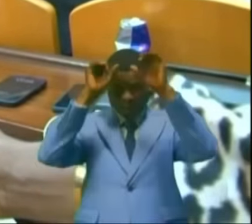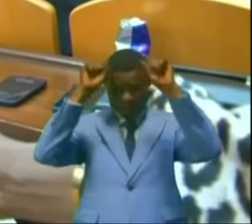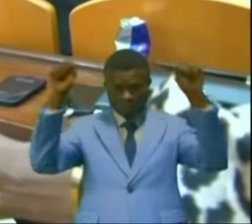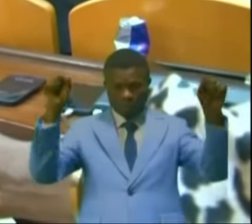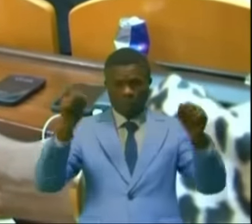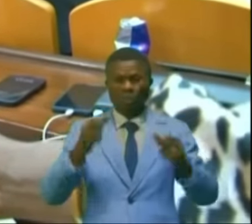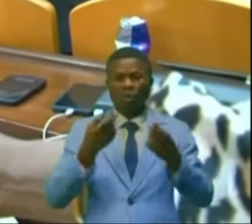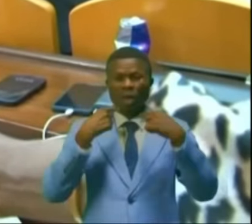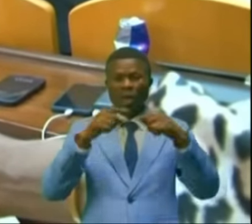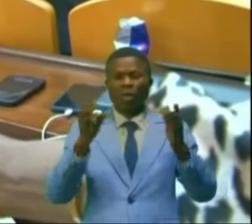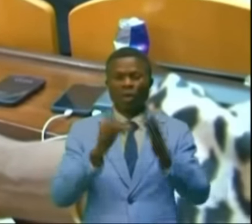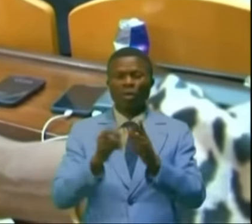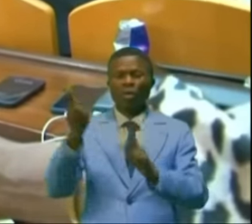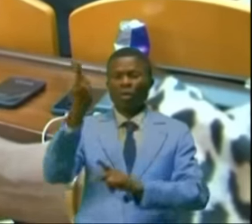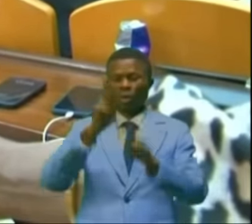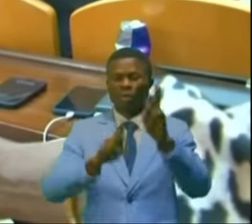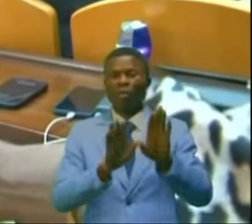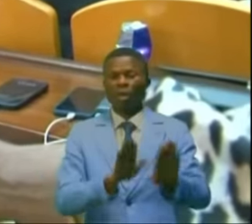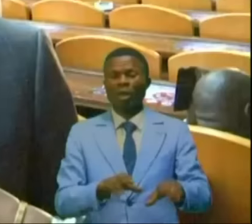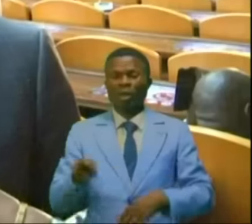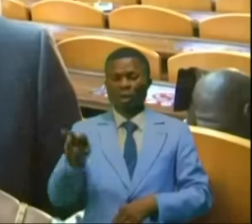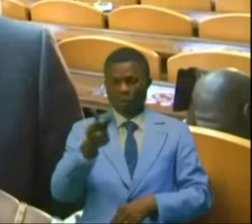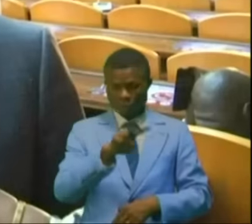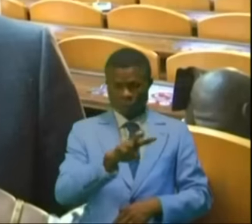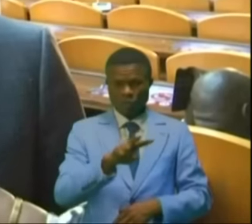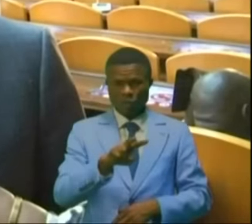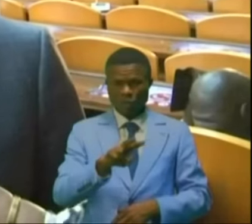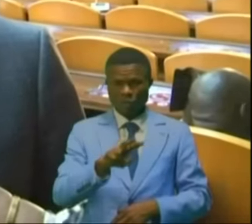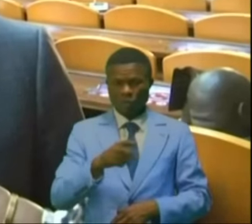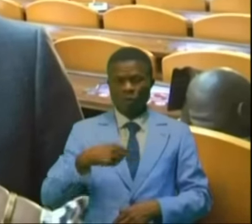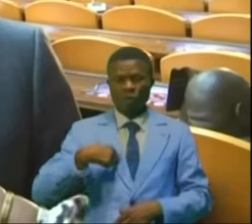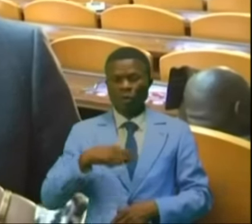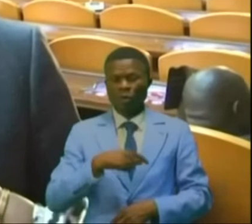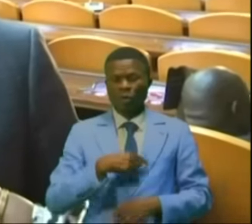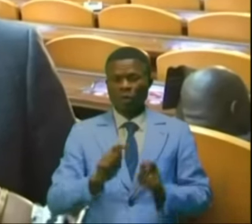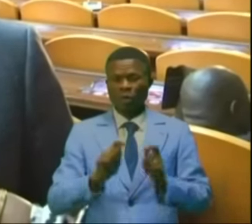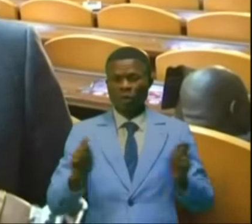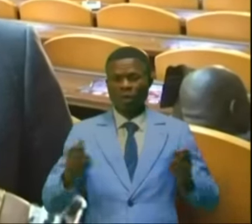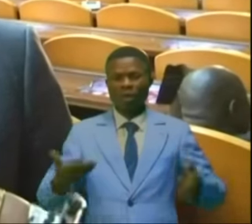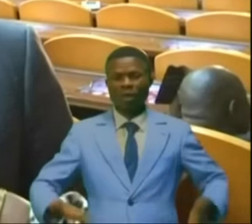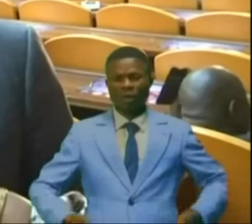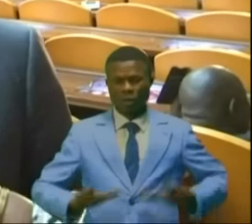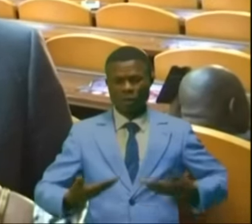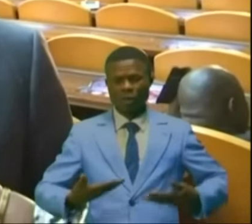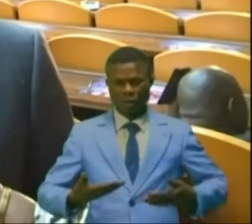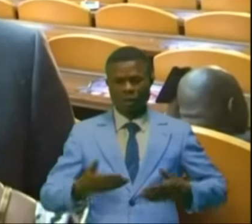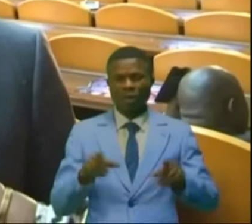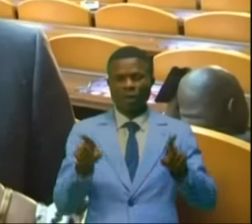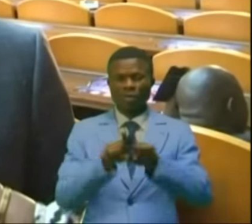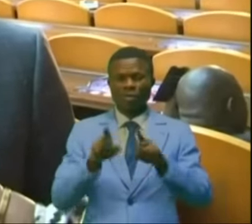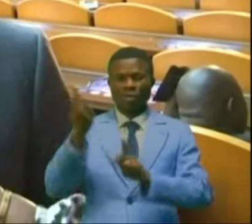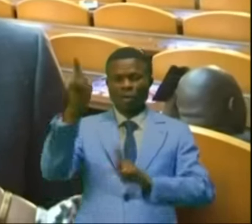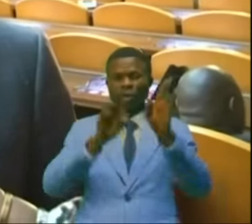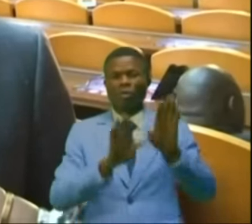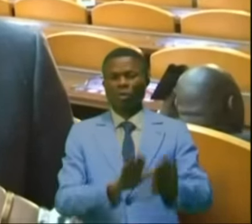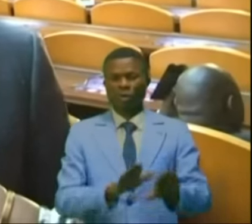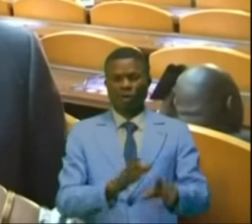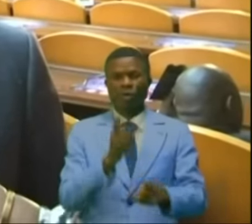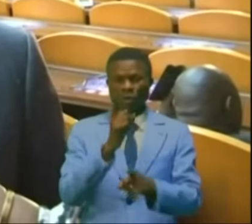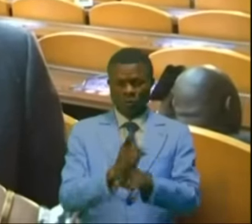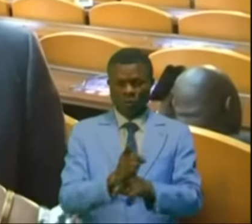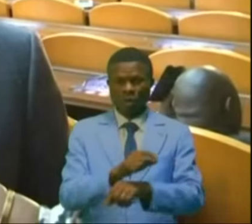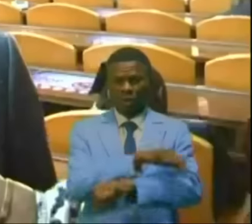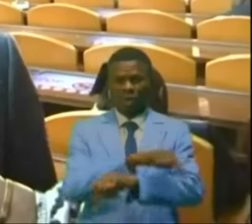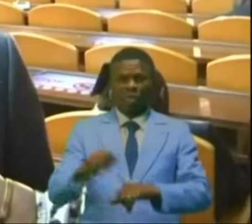nous rappelons que la population attend beaucoup de nous. Nous sommes très, très satisfaits étant donné que la population attendait effectivement ces